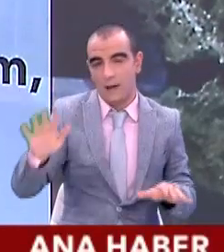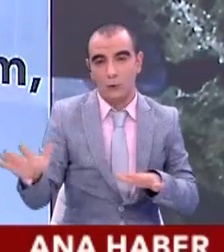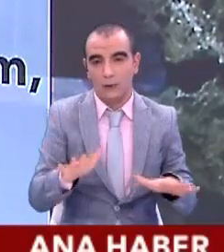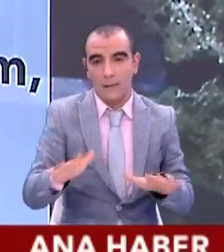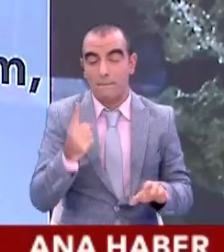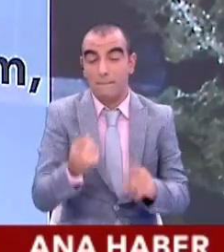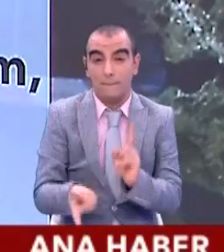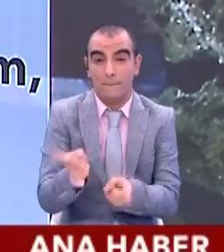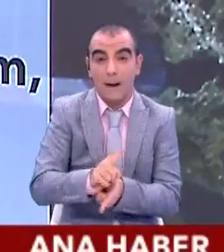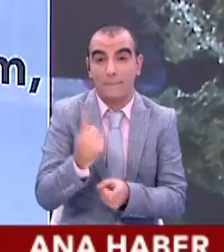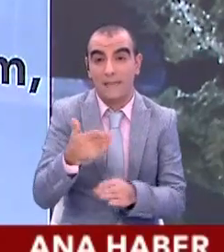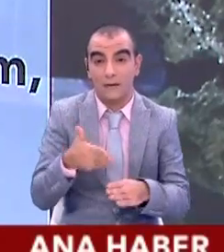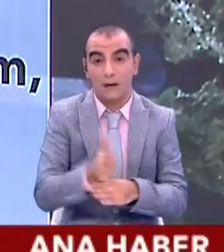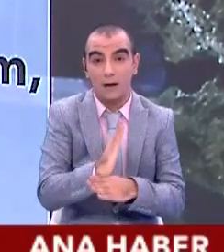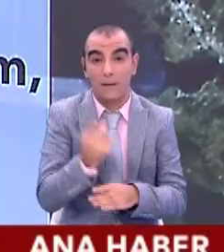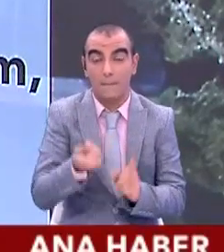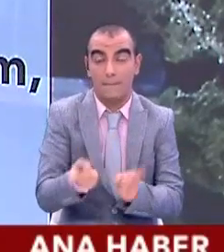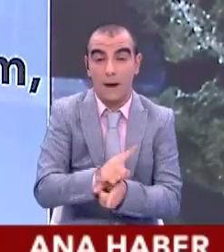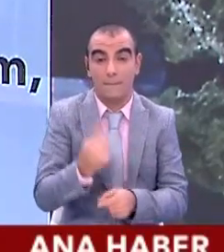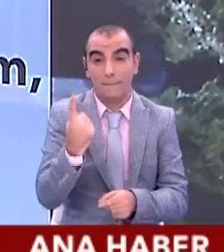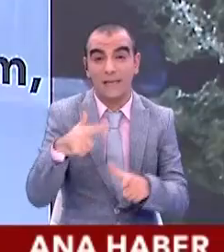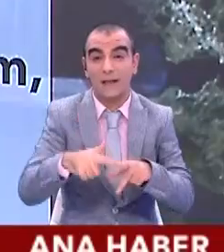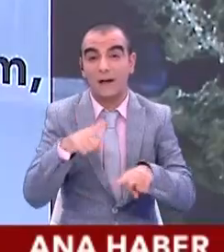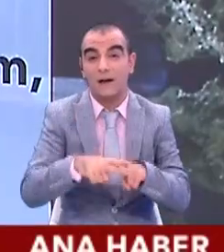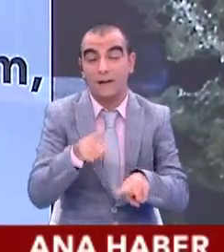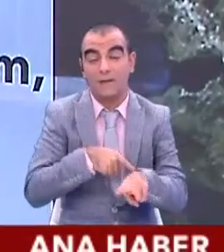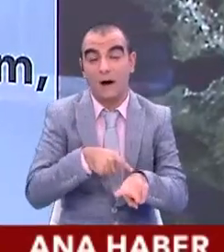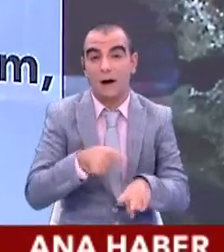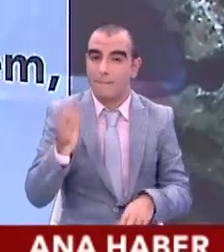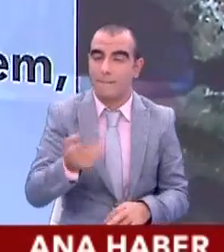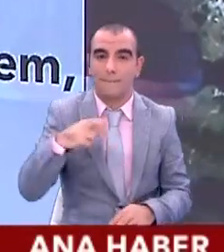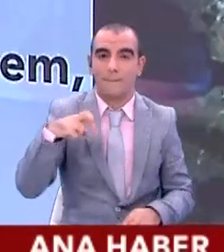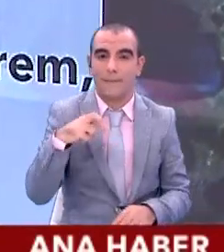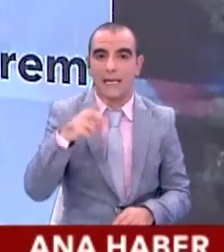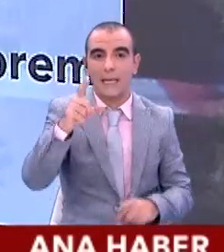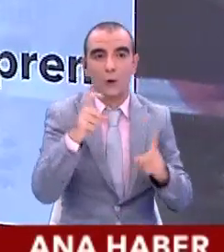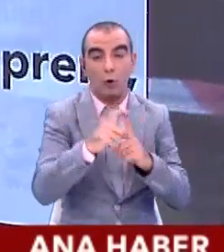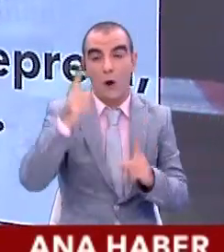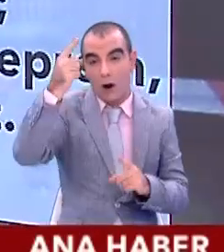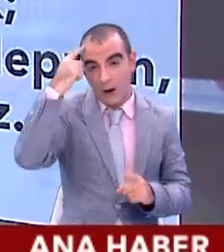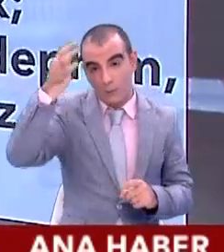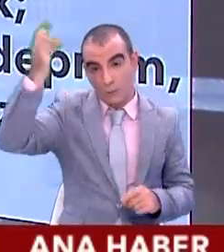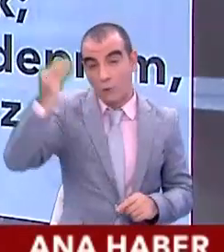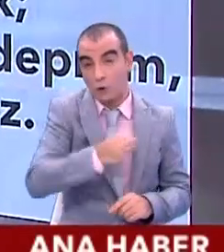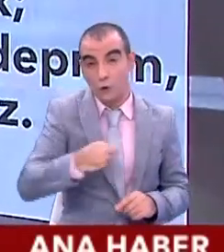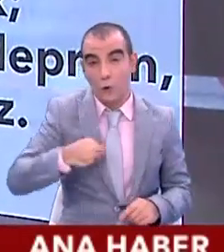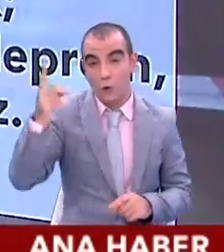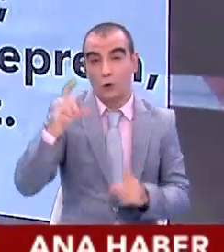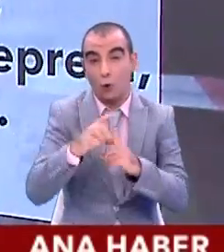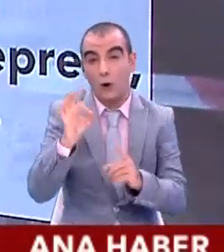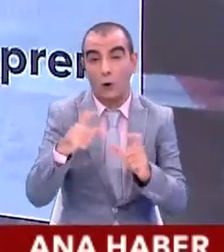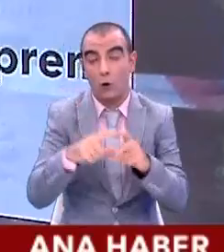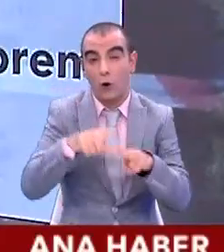bambaşka bir gerçek bambaşka bir fay Peki Doğan Kalafat hocaya bakalım Profesör Doktor Kalafat ne diyor